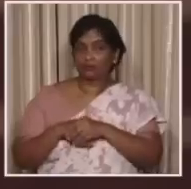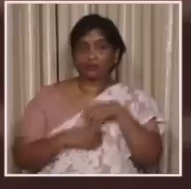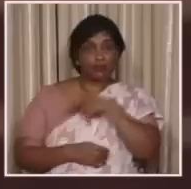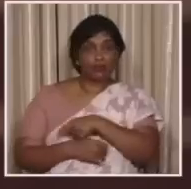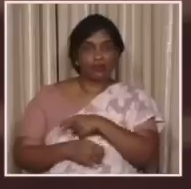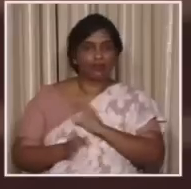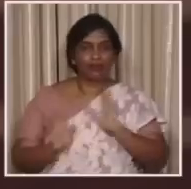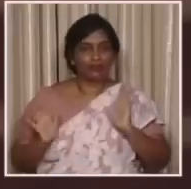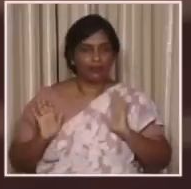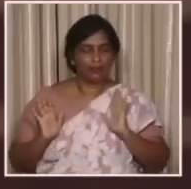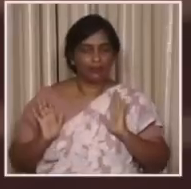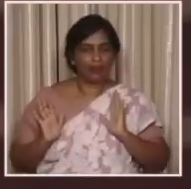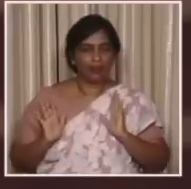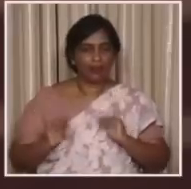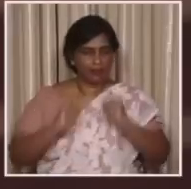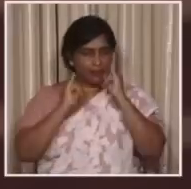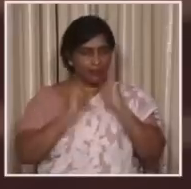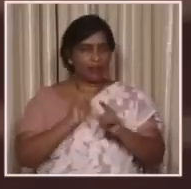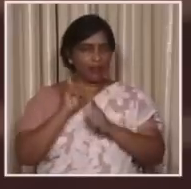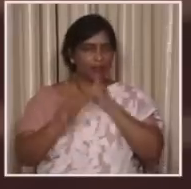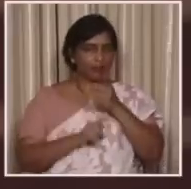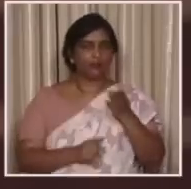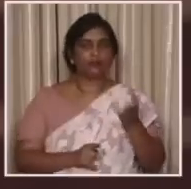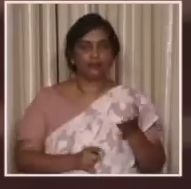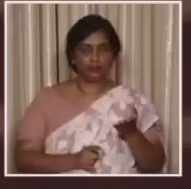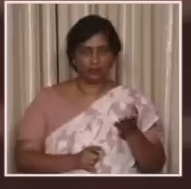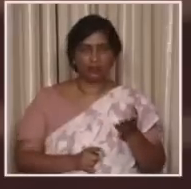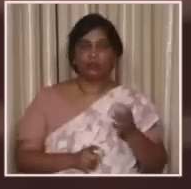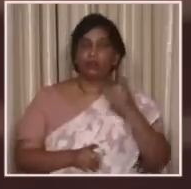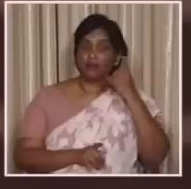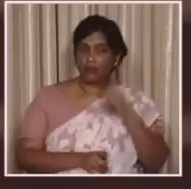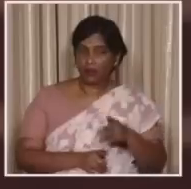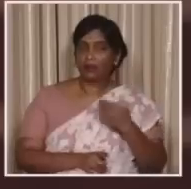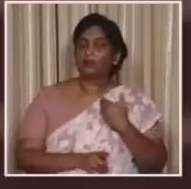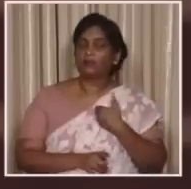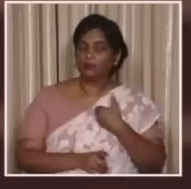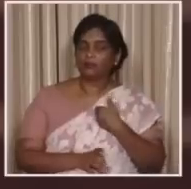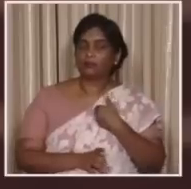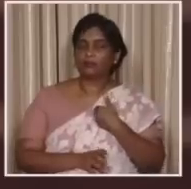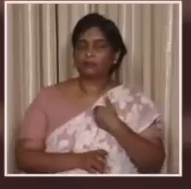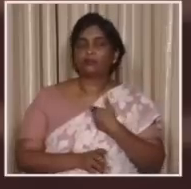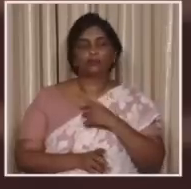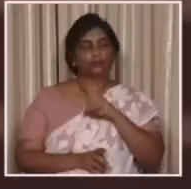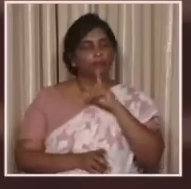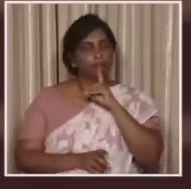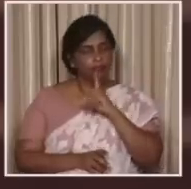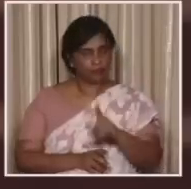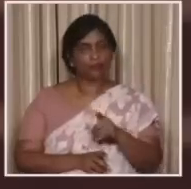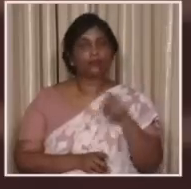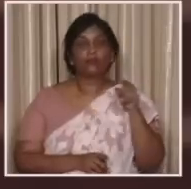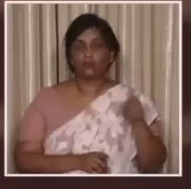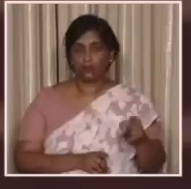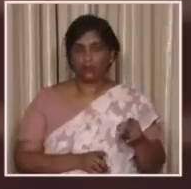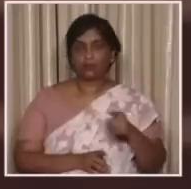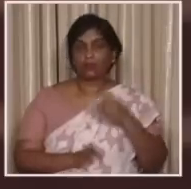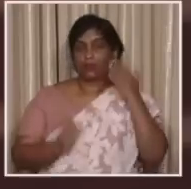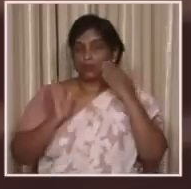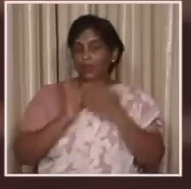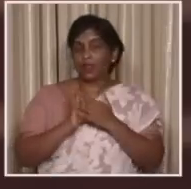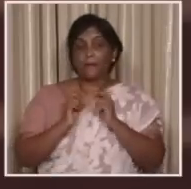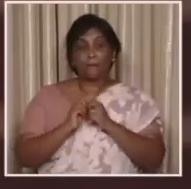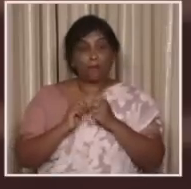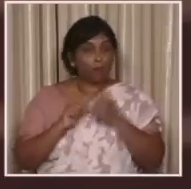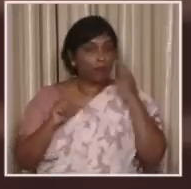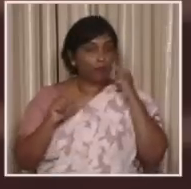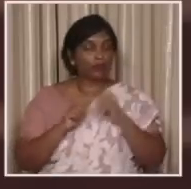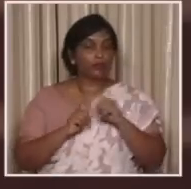නෙමෙයි. මහා බලු කතා කියනවා. ඒ නිසා මම ඉල්ලීමක් කරනවා මේ සංවේදී කාරණාව